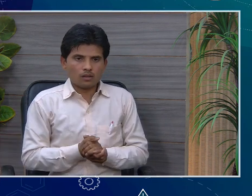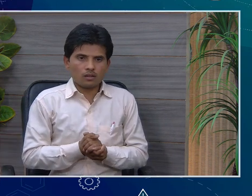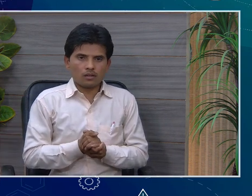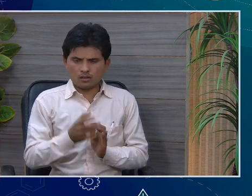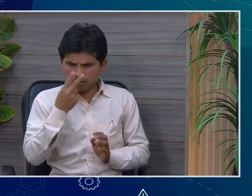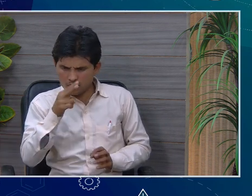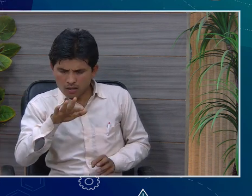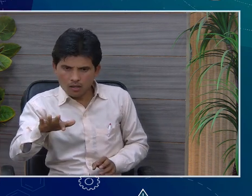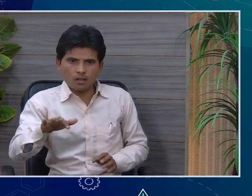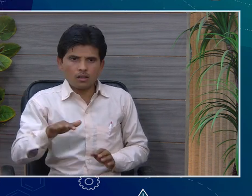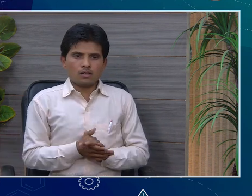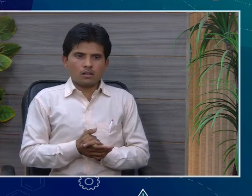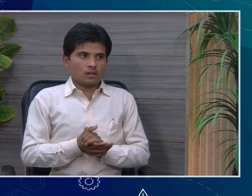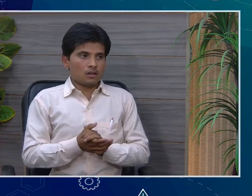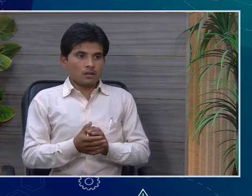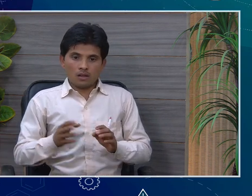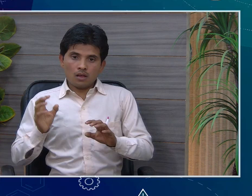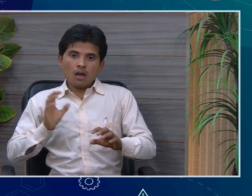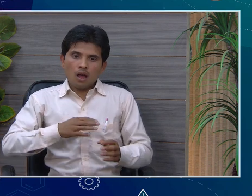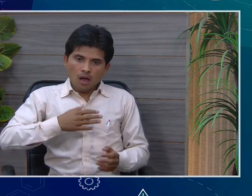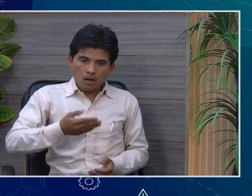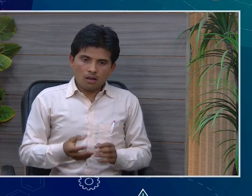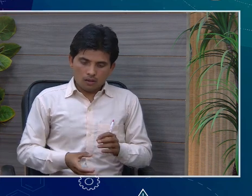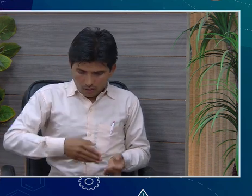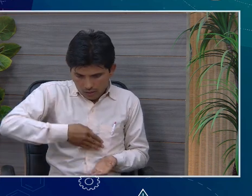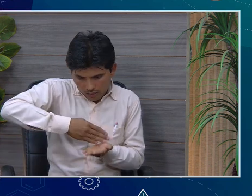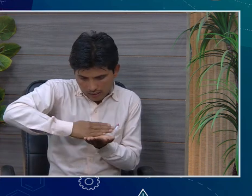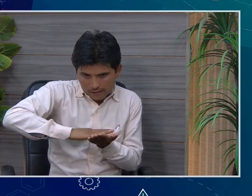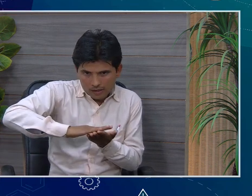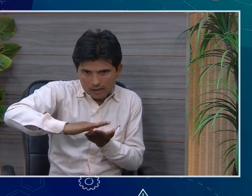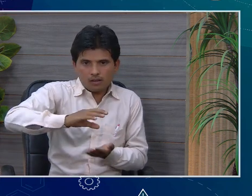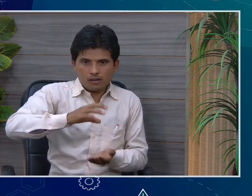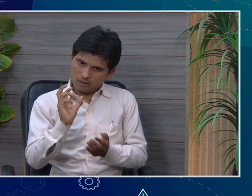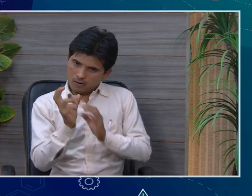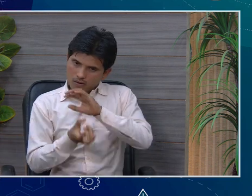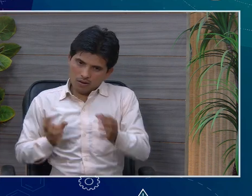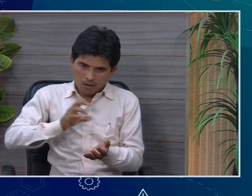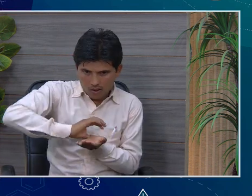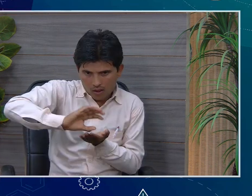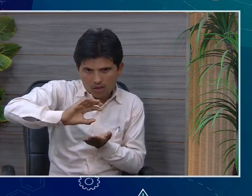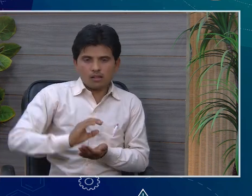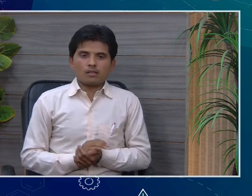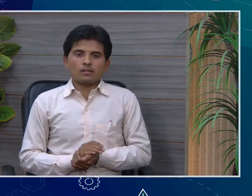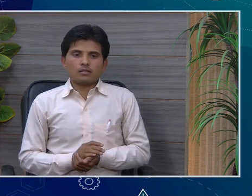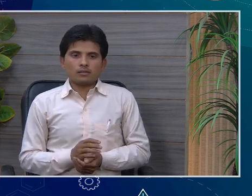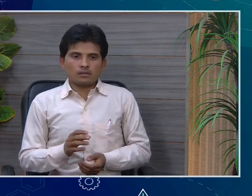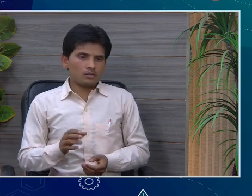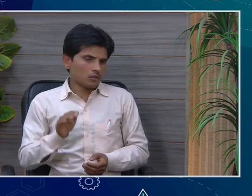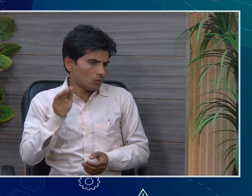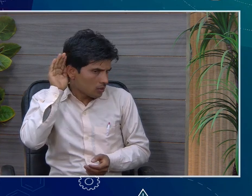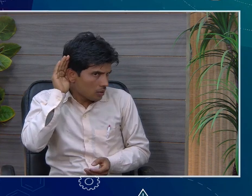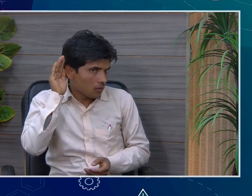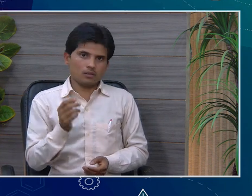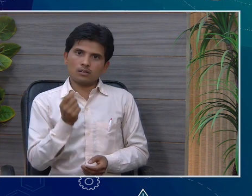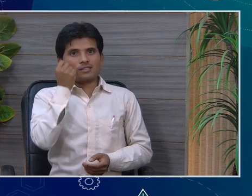उसके लिए क्रिकेट होता है तो इसमें ऊपर हवा में नहीं पाई जाती है नीचे लुढ़का कर थक जाती जिससे कि उसकी आवाज आती रहे तो जैसे